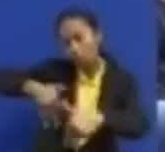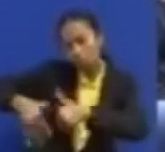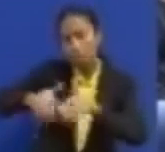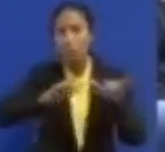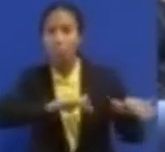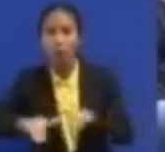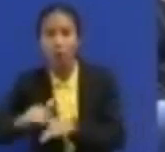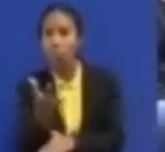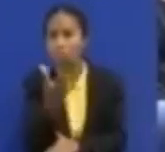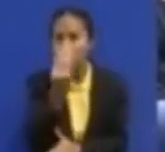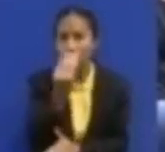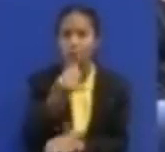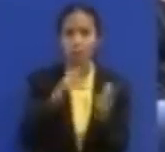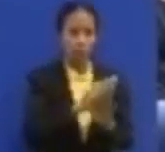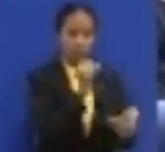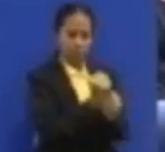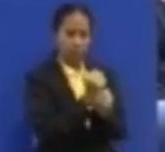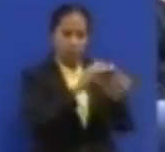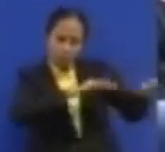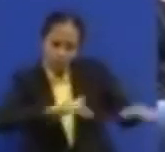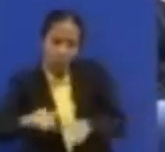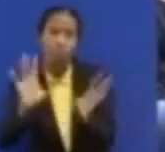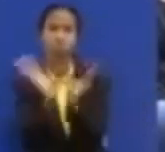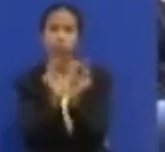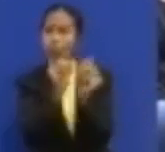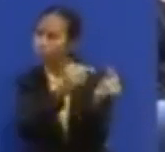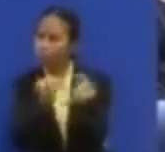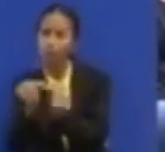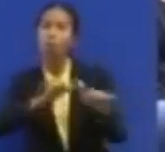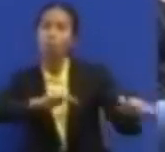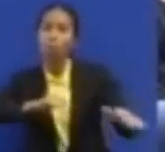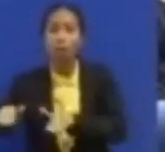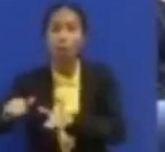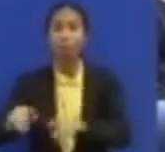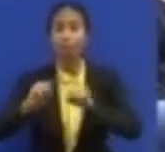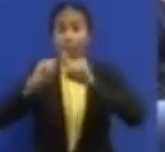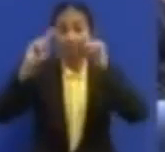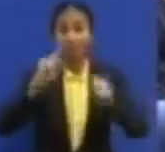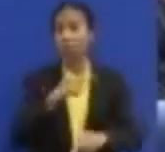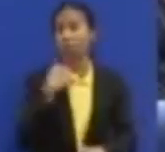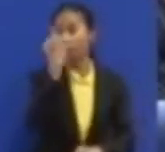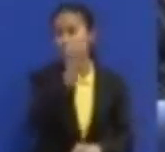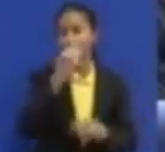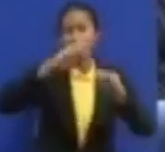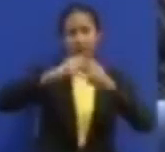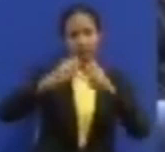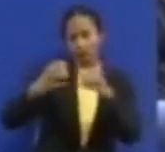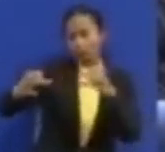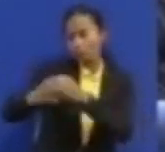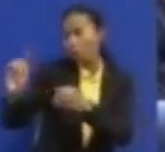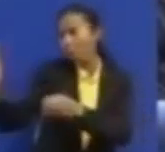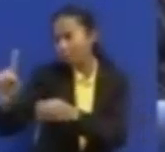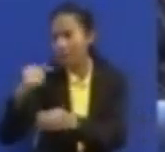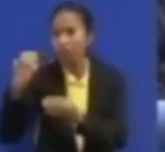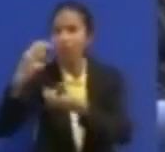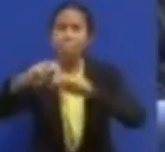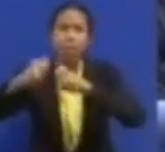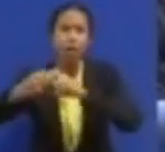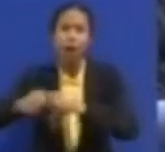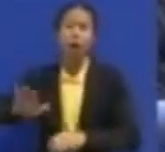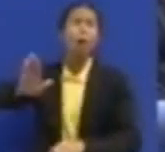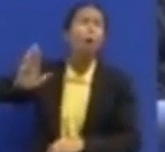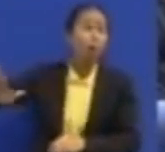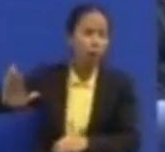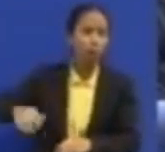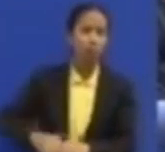เจ้าหน้าที่พร้อมที่จะดำเนินการตามวาระแต่ถ้าใครมีปัญหาพรรคใดมีปัญหาก็เป็นปัญหาของพรรคนั้นควร